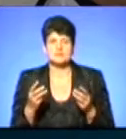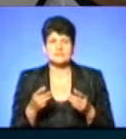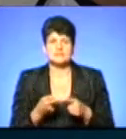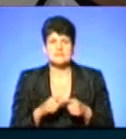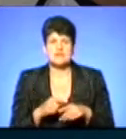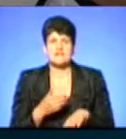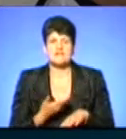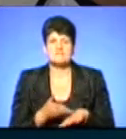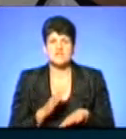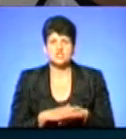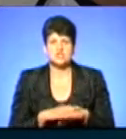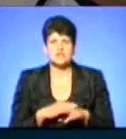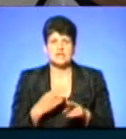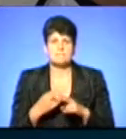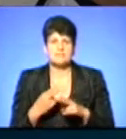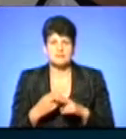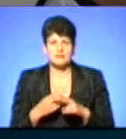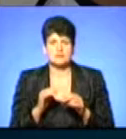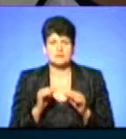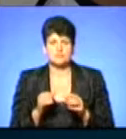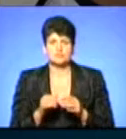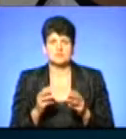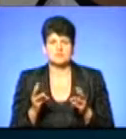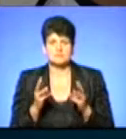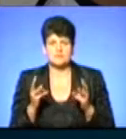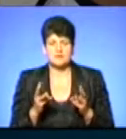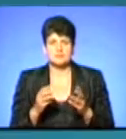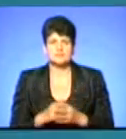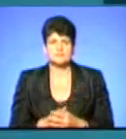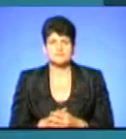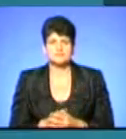це всі ці речі, які мають негативний вплив на організм.